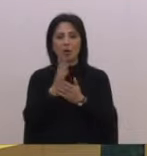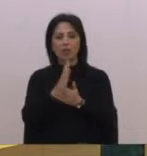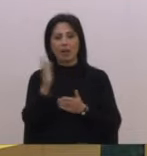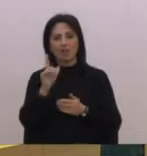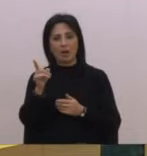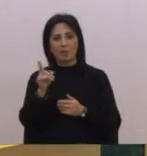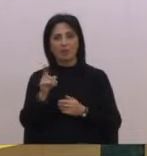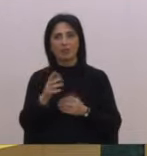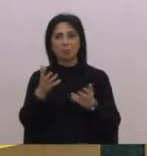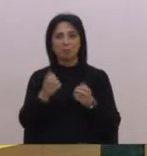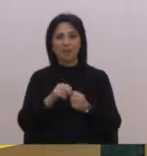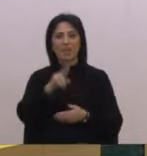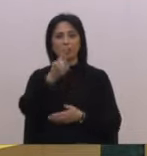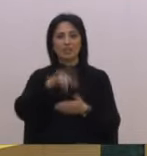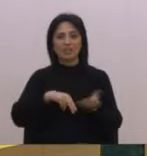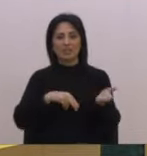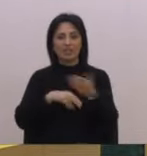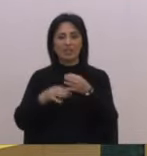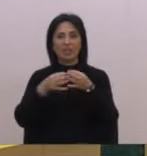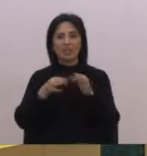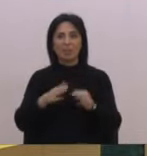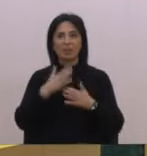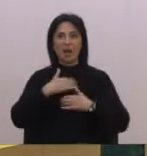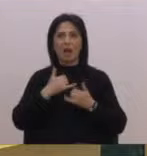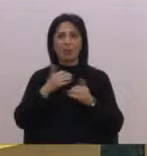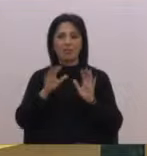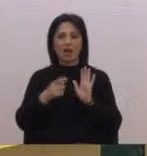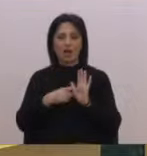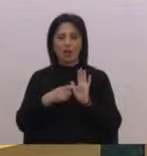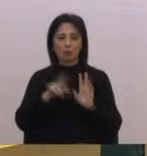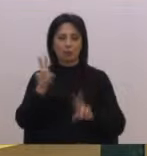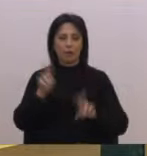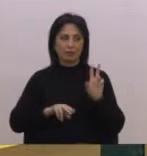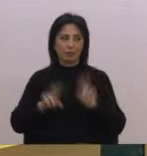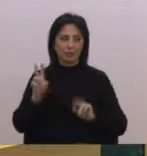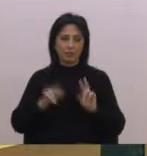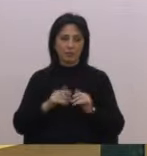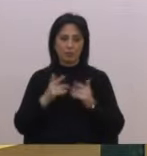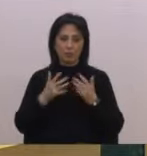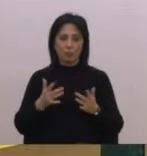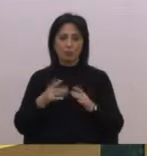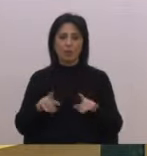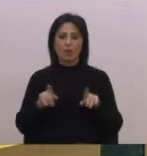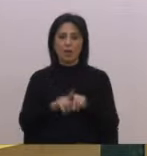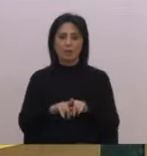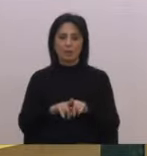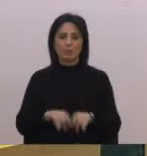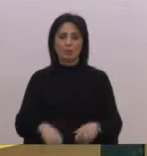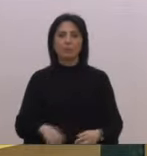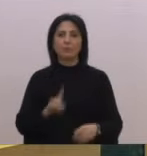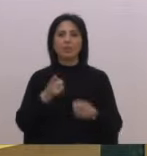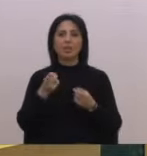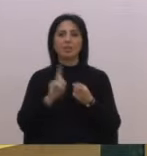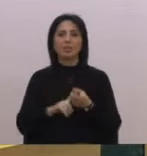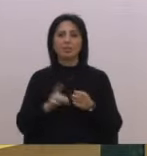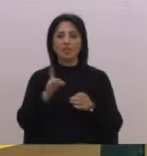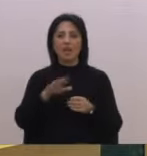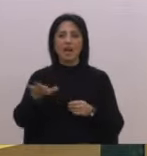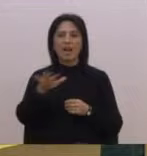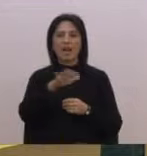შესაბამისად მიიღონ სერტიფიკატი, ნებართვა და აკმაყოფილებდნენ კანონმდებლობით გათვალისწინებულ მოთხოვნებს. Ასევე, რაც შეეხება